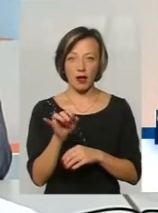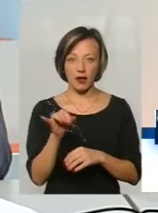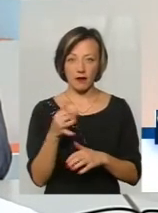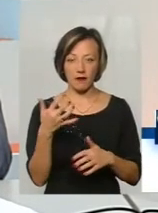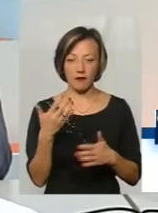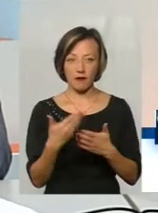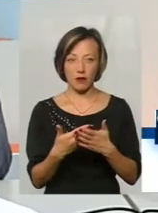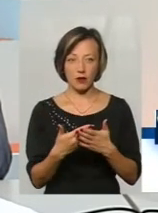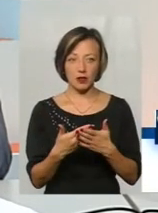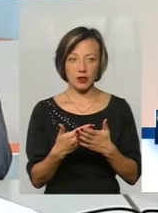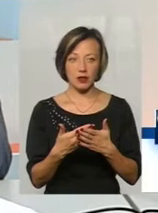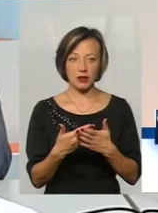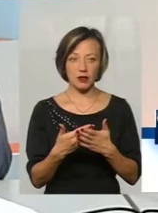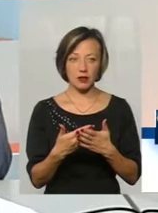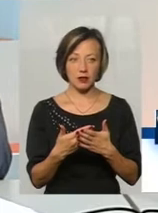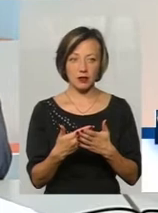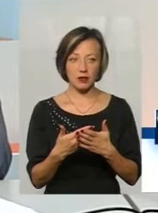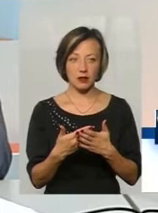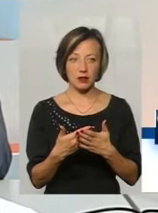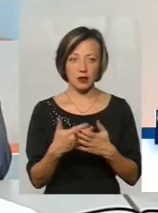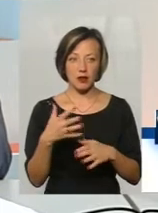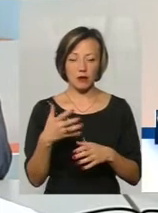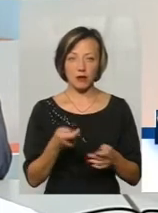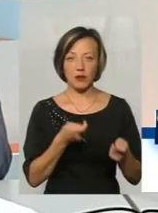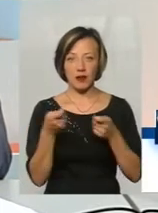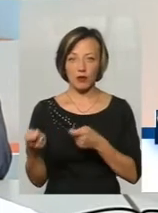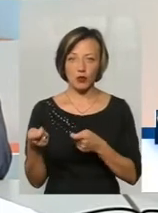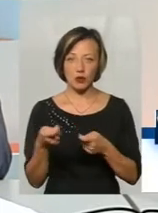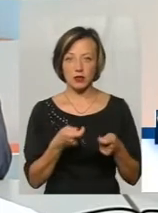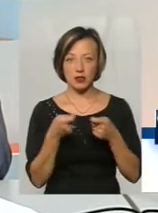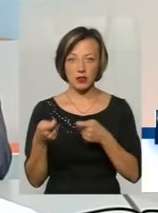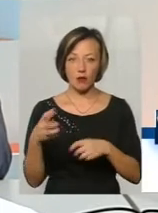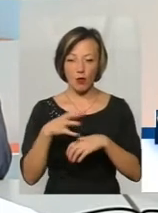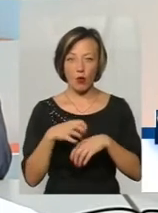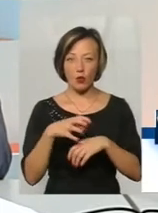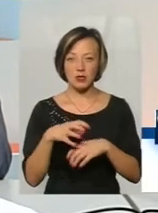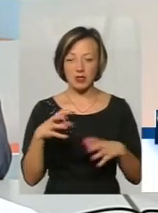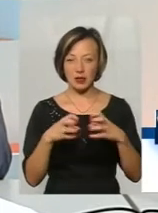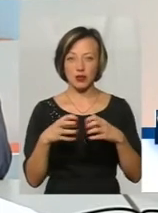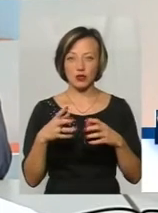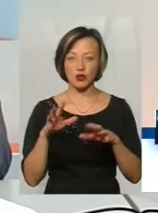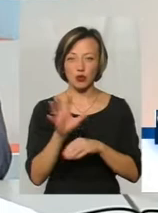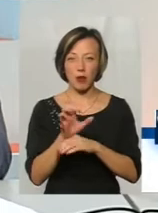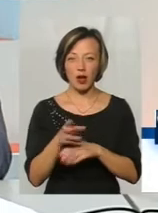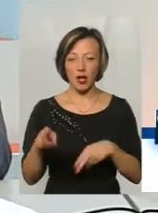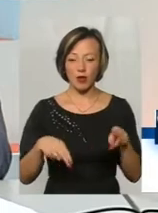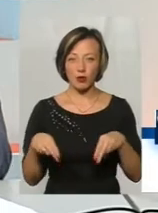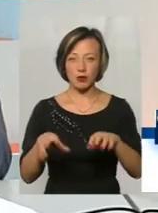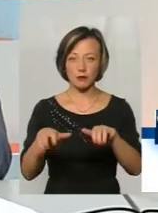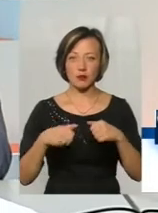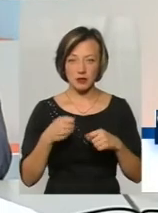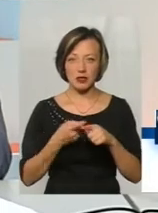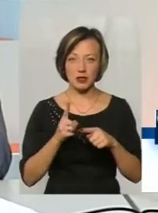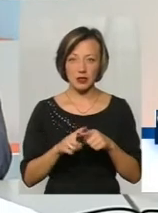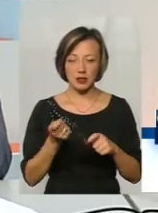ночі поліція привозить тих покусаних собак, мене викликають, ми викликаємо чергового хірурга, забираємо тих собак в